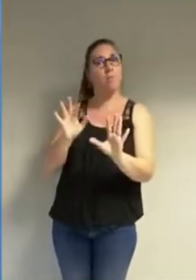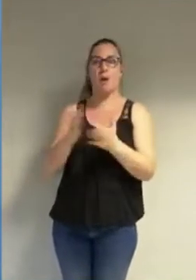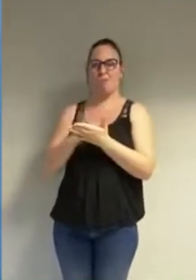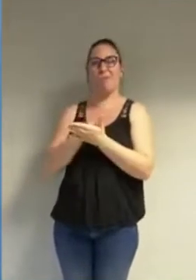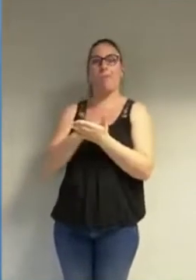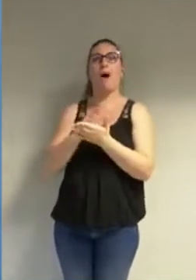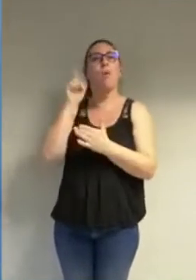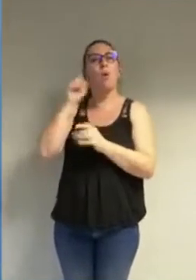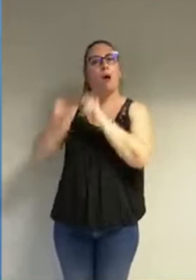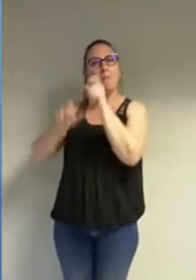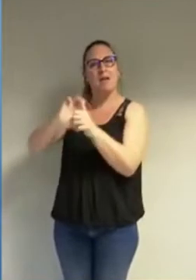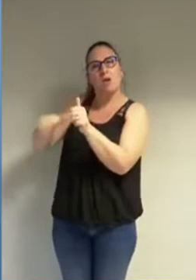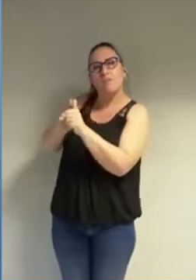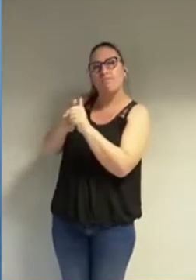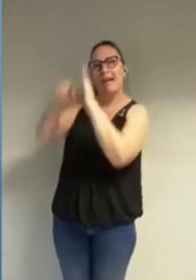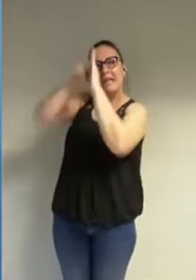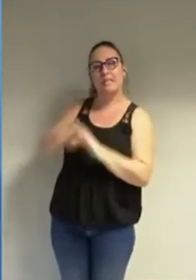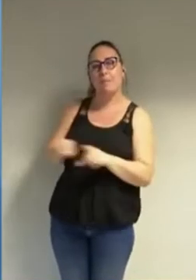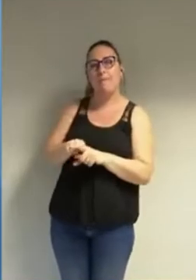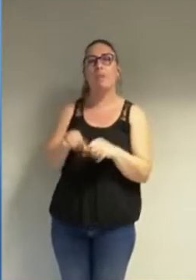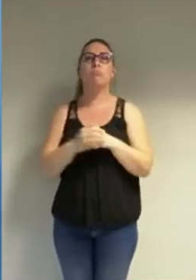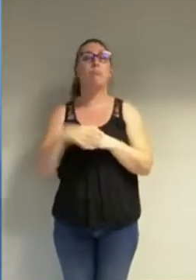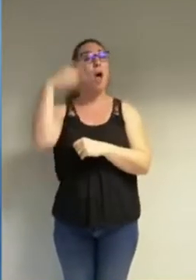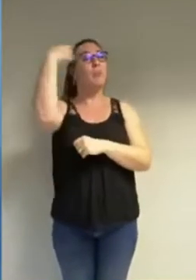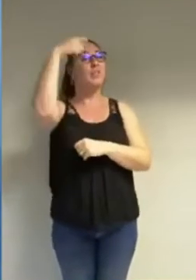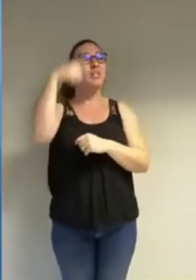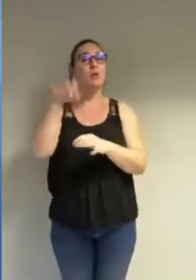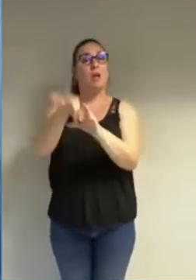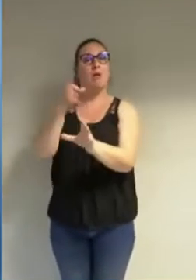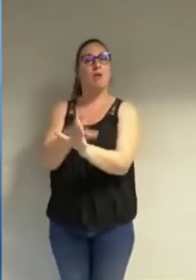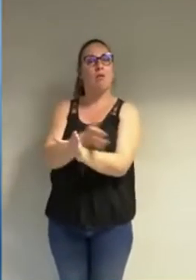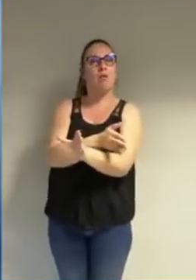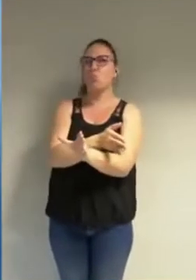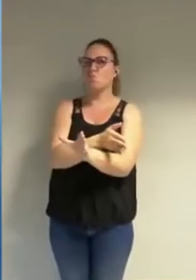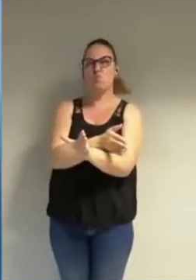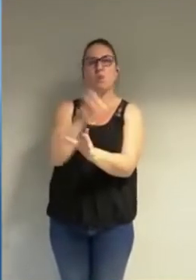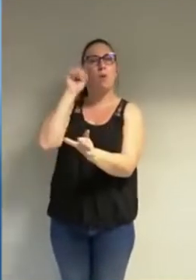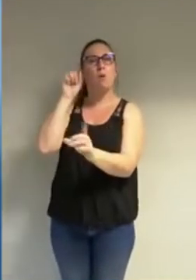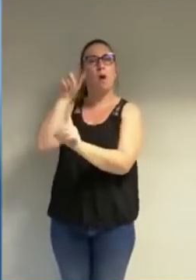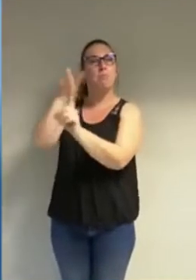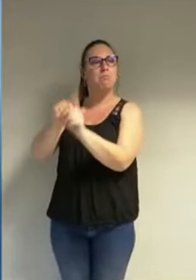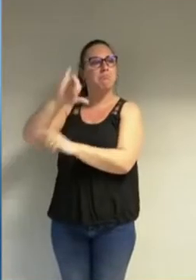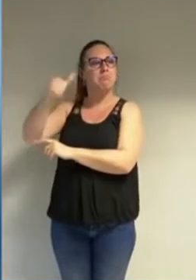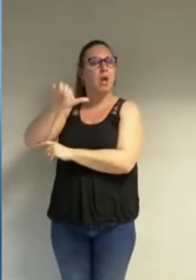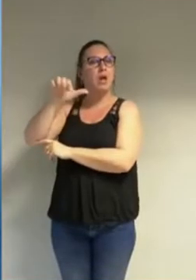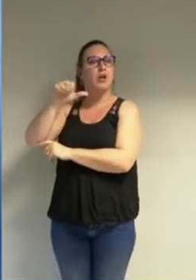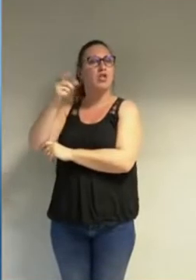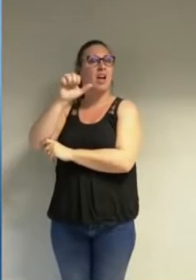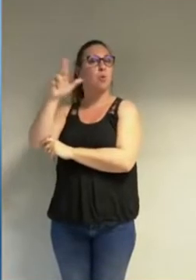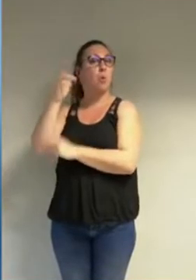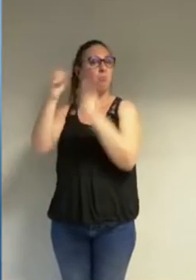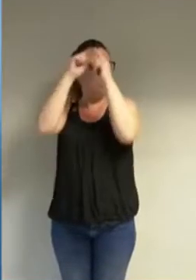vos colistiers. Pas avant les élections présidentielles, parce qu'il semblerait que Yannick Jadot ne soit pas tout à fait sur la même longueur d'onde que